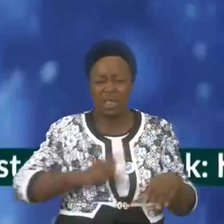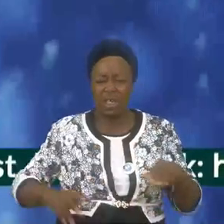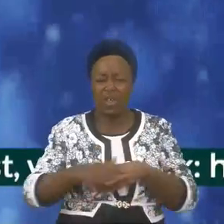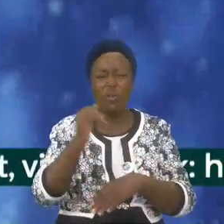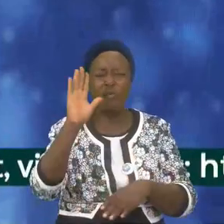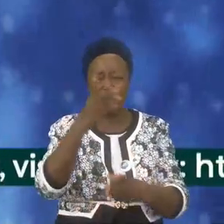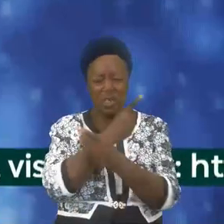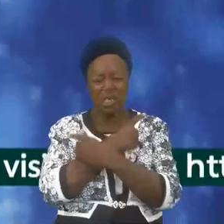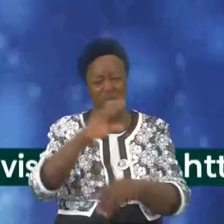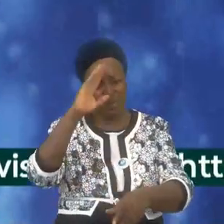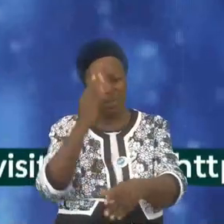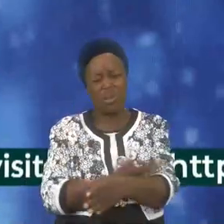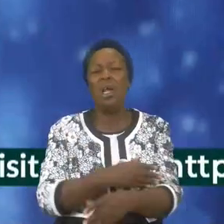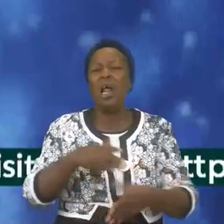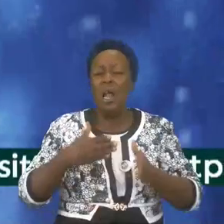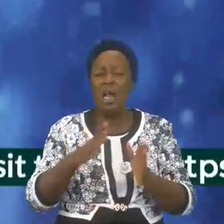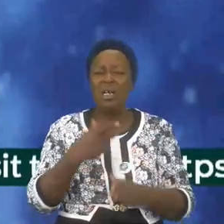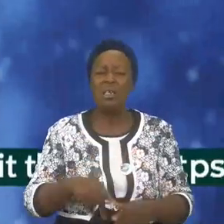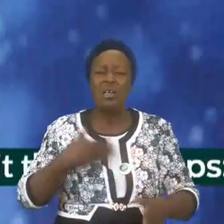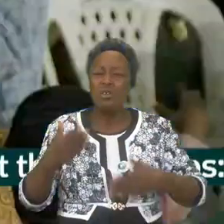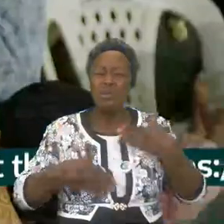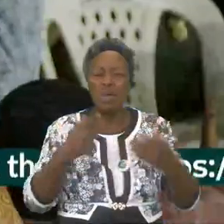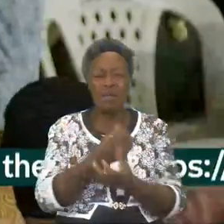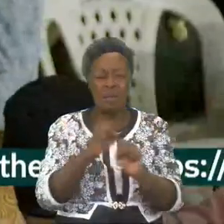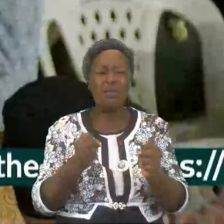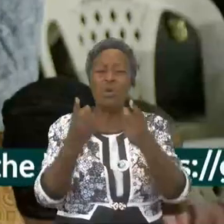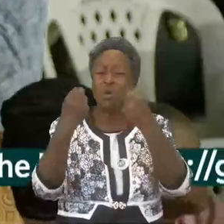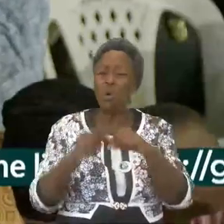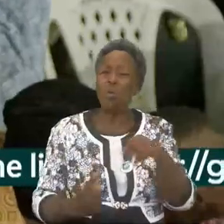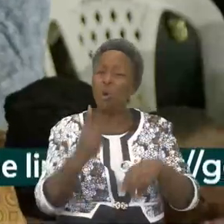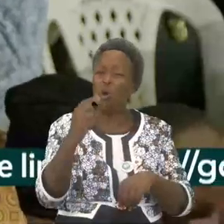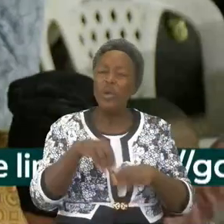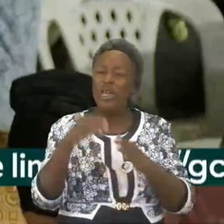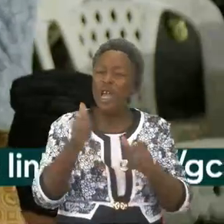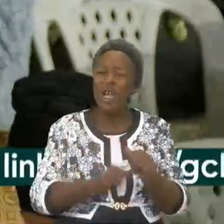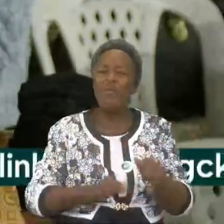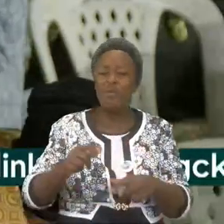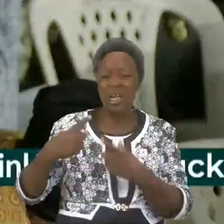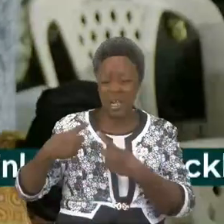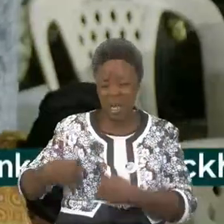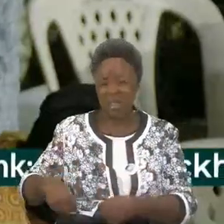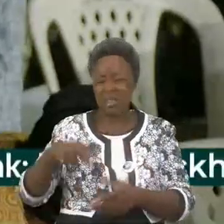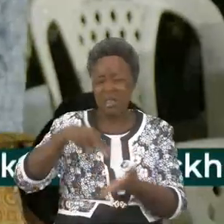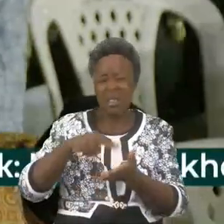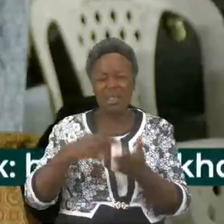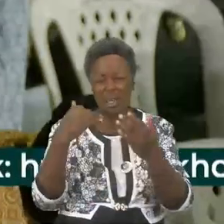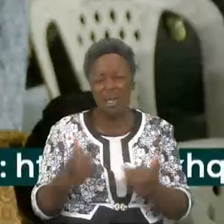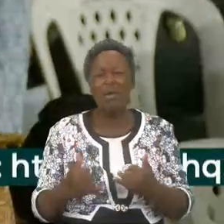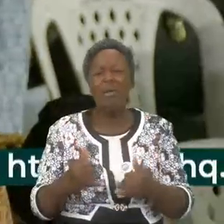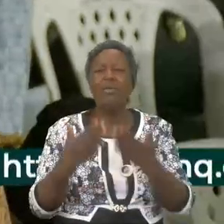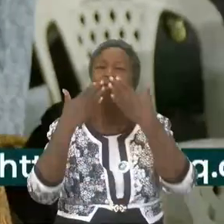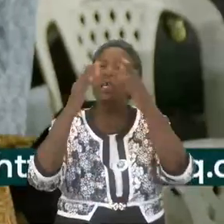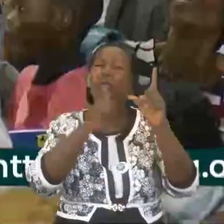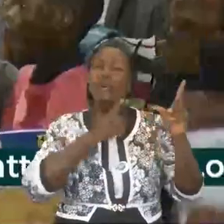ton Fils d'amour. Que la joie du salut vienne dans chaque cœur, maintenant même.